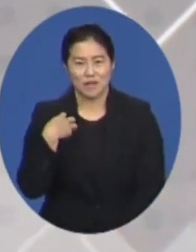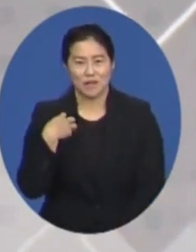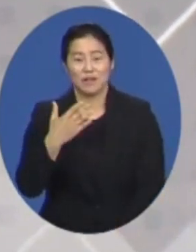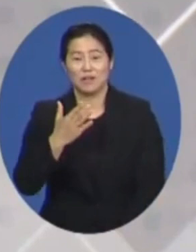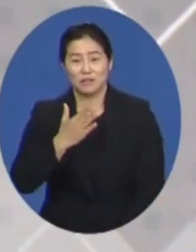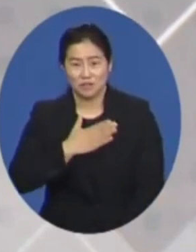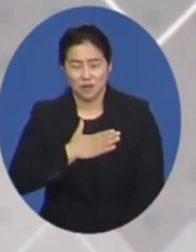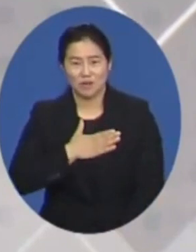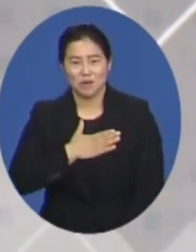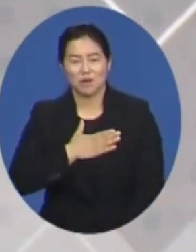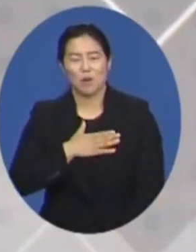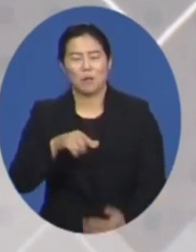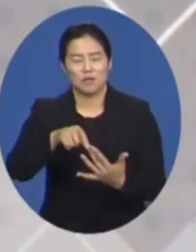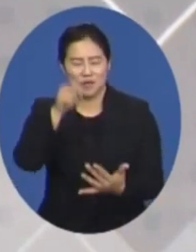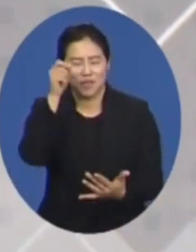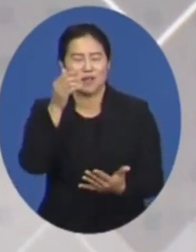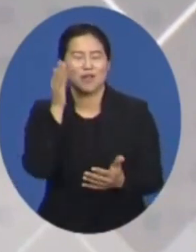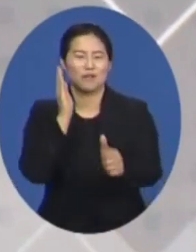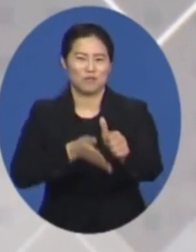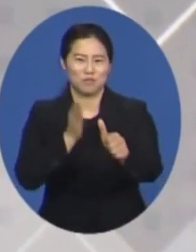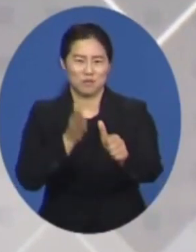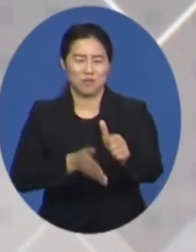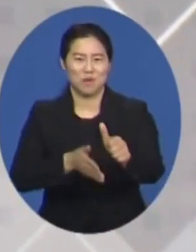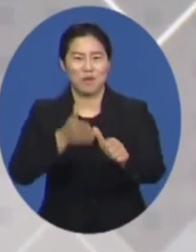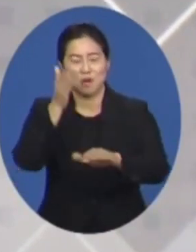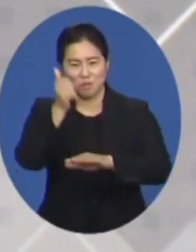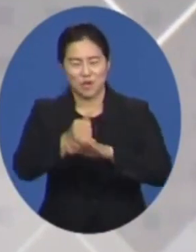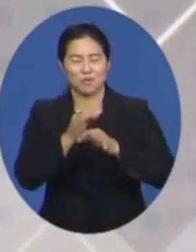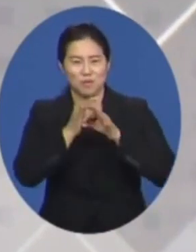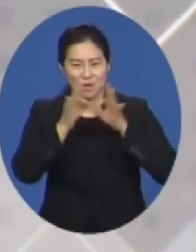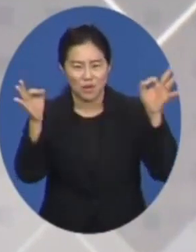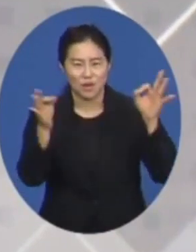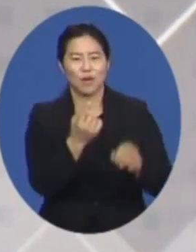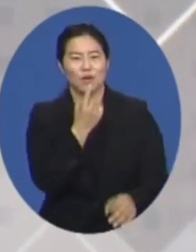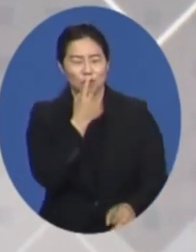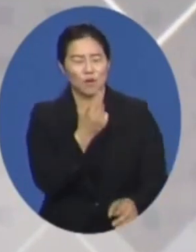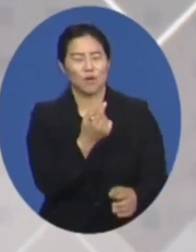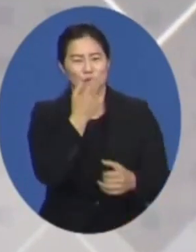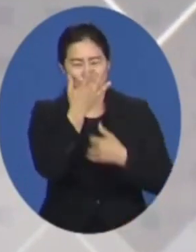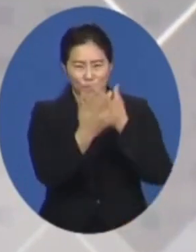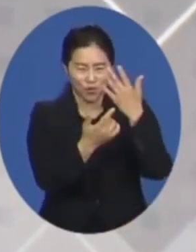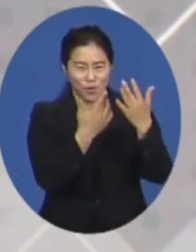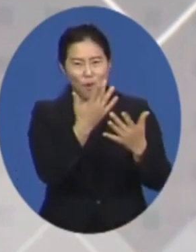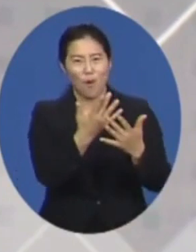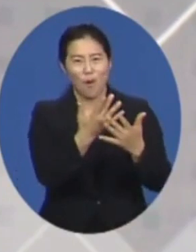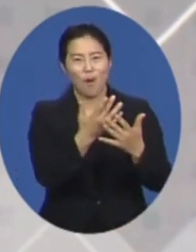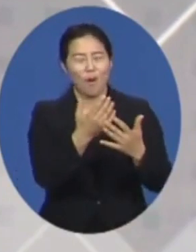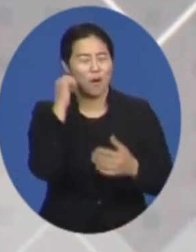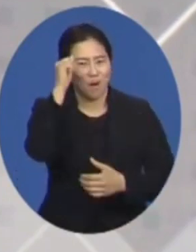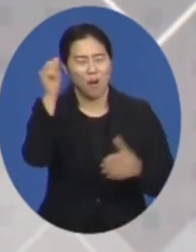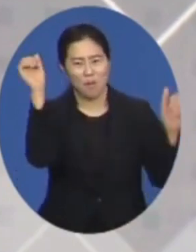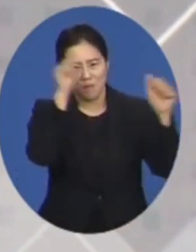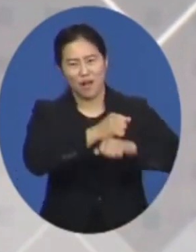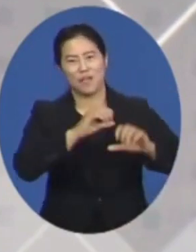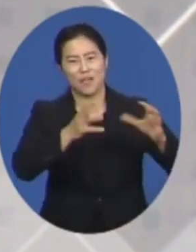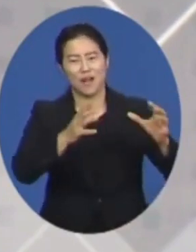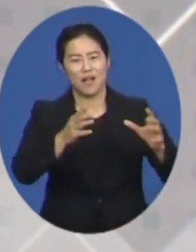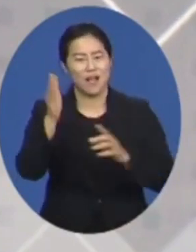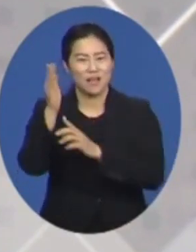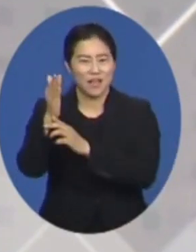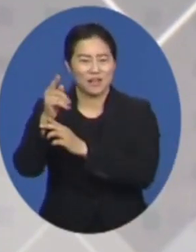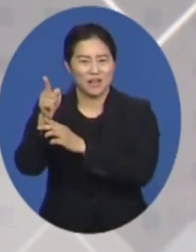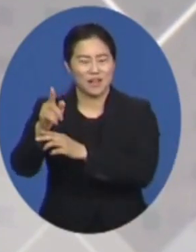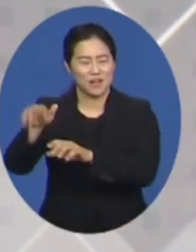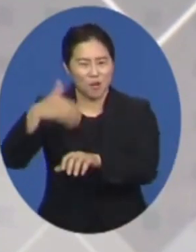7번 현지 사업을 꼭 선택해 주시기 바랍니 더 구워 한번 외쳐 보겠읍니다 촛불로 만나라 태그 키